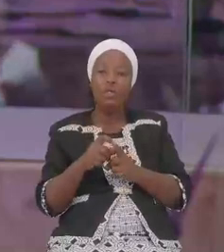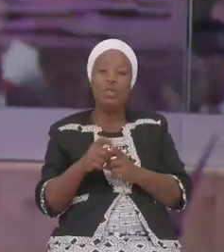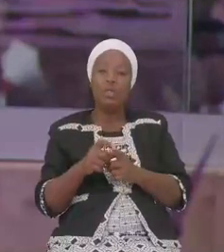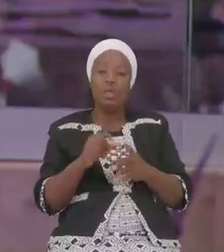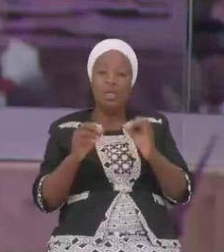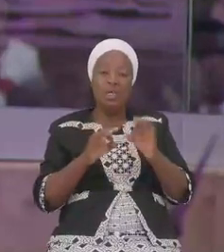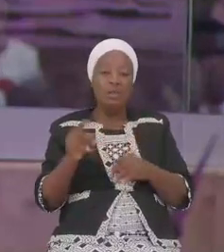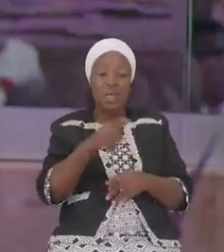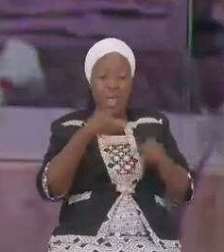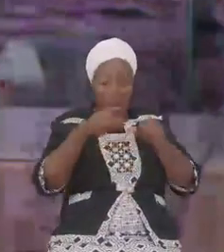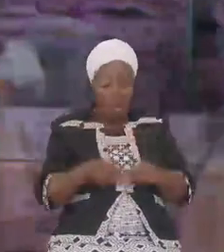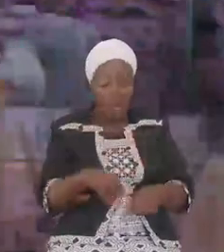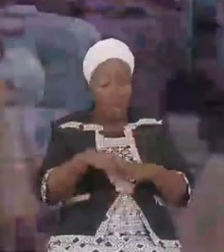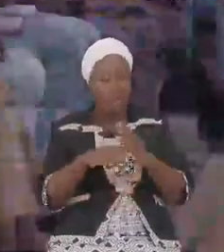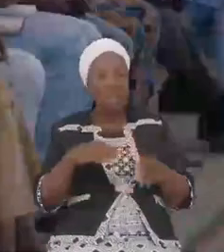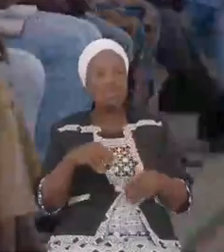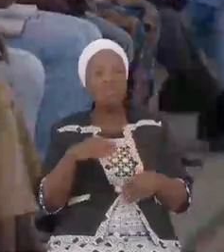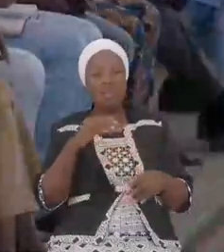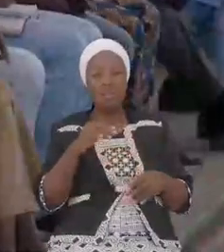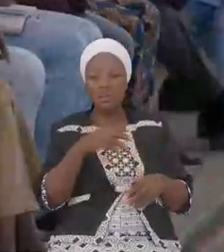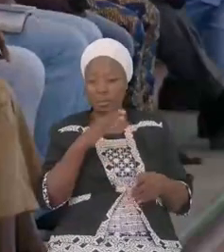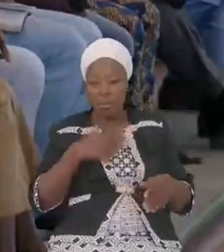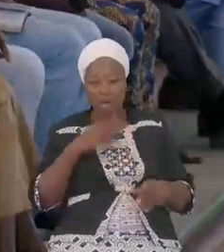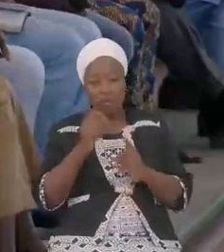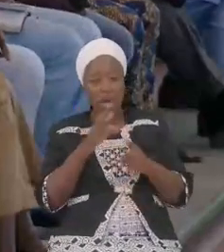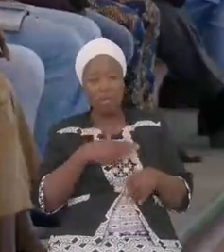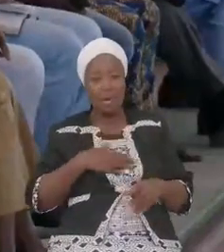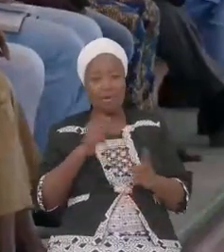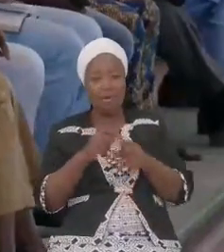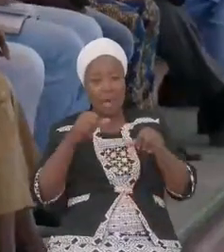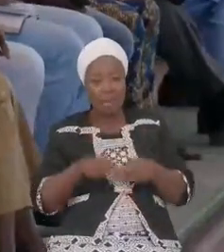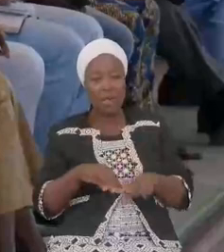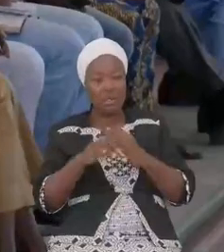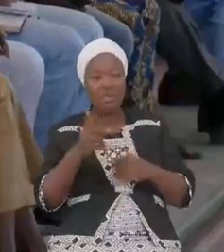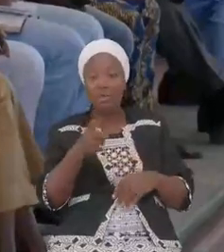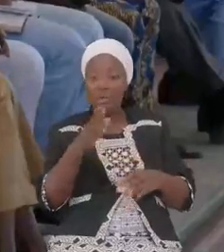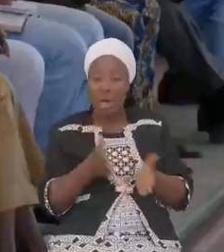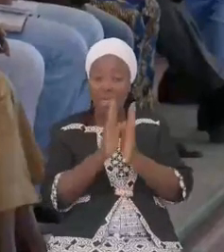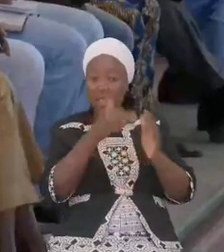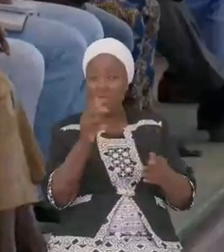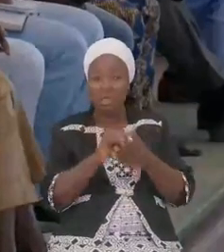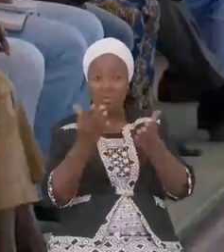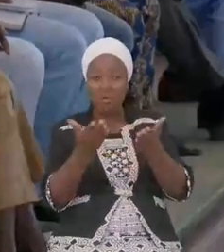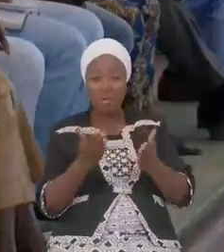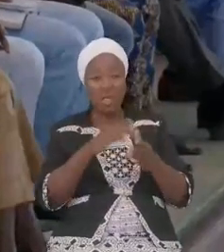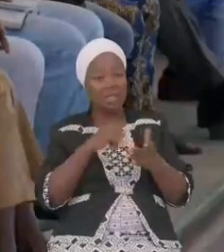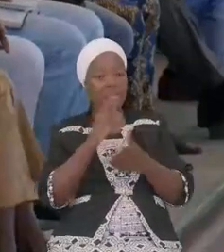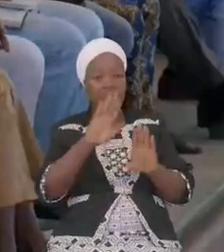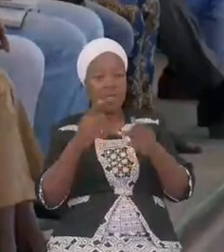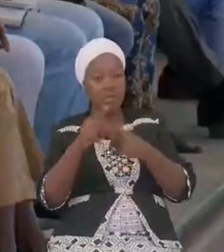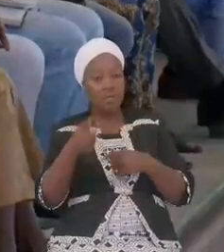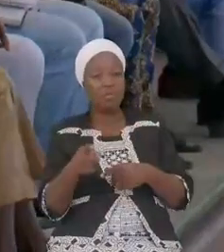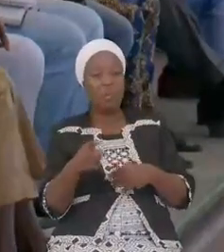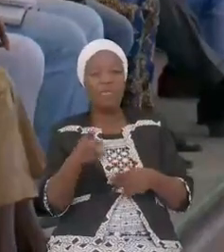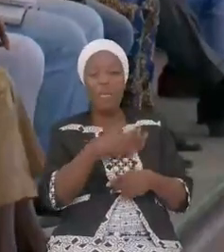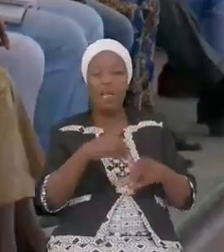et la parole. Si vous demeurez en moi et que ma parole demeure en vous, demandez ce que vous voulez, cela vous sera accordé.